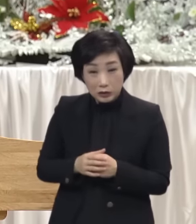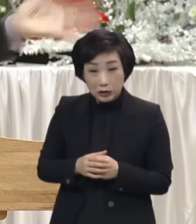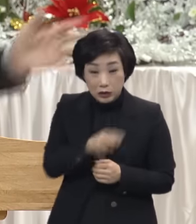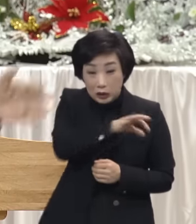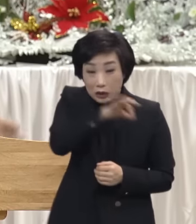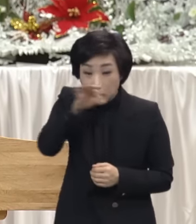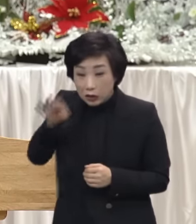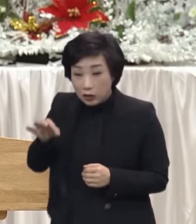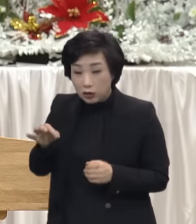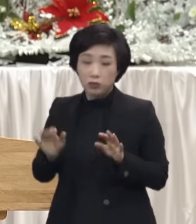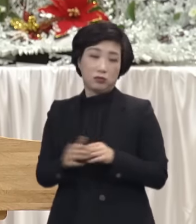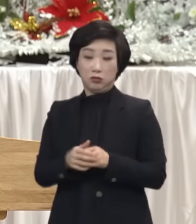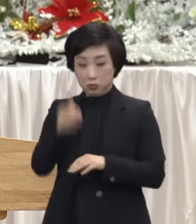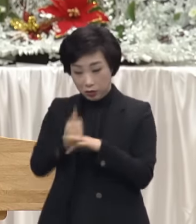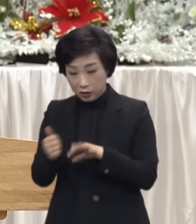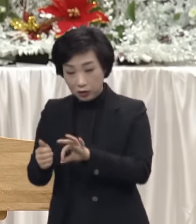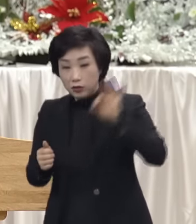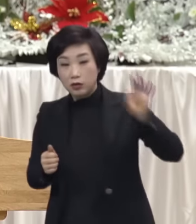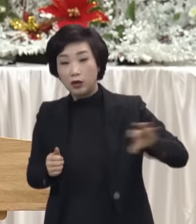결국은 버림받아요.